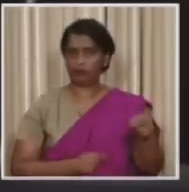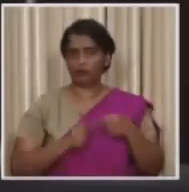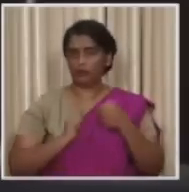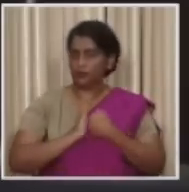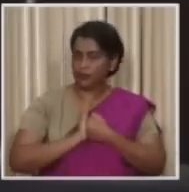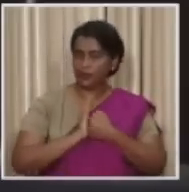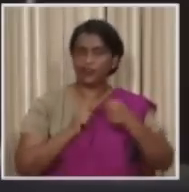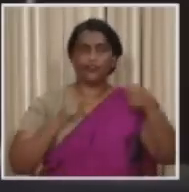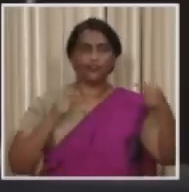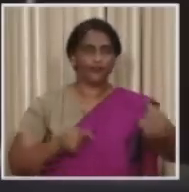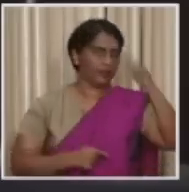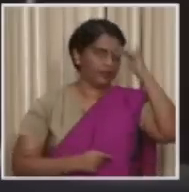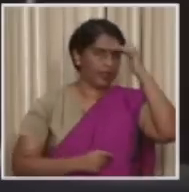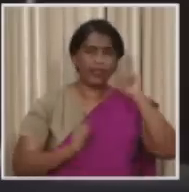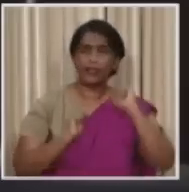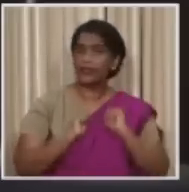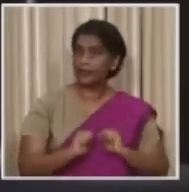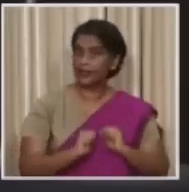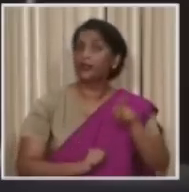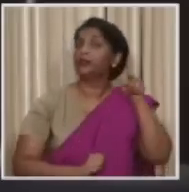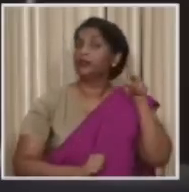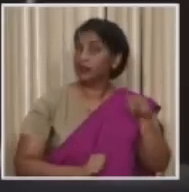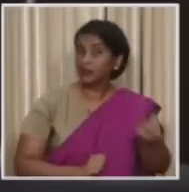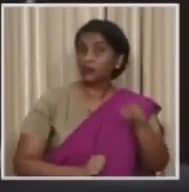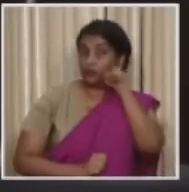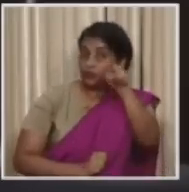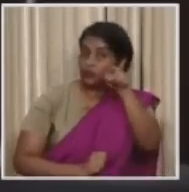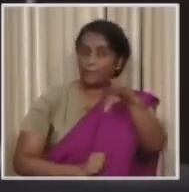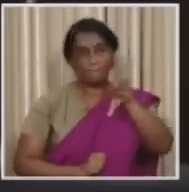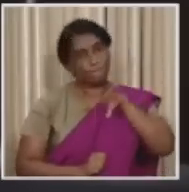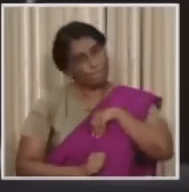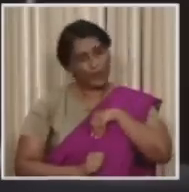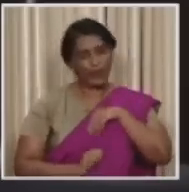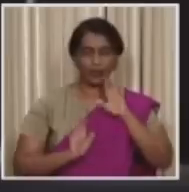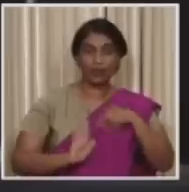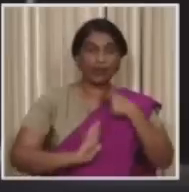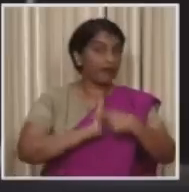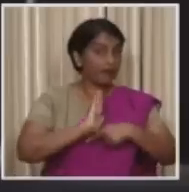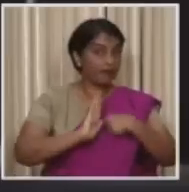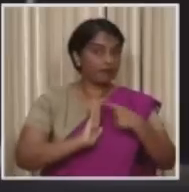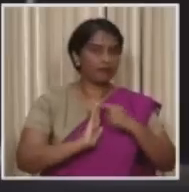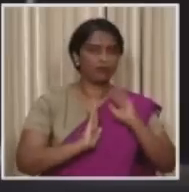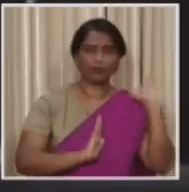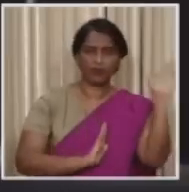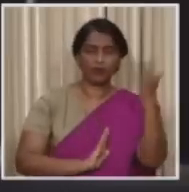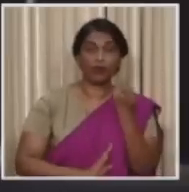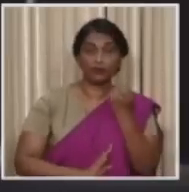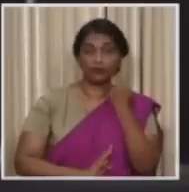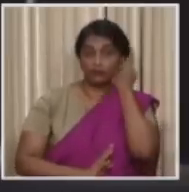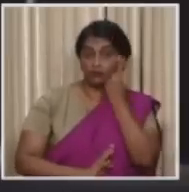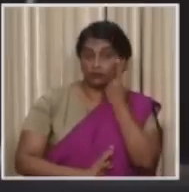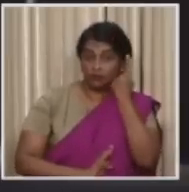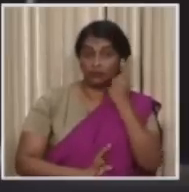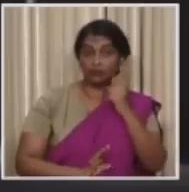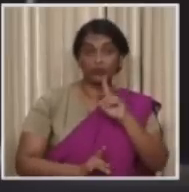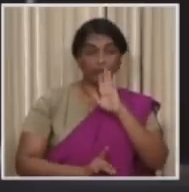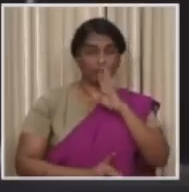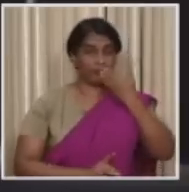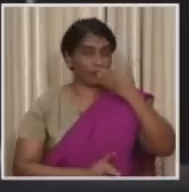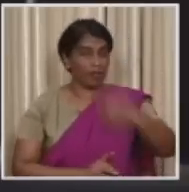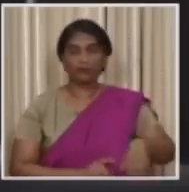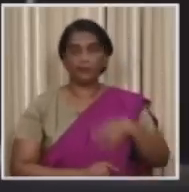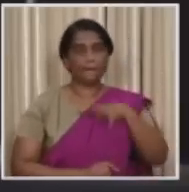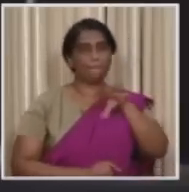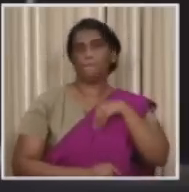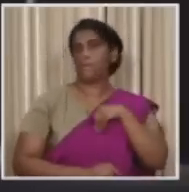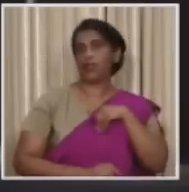නායකතුමනි. මොකද ඒක ඔබතුමා පිළිගත්තට මේ රටේ කිසිම ආර්ථික විද්‍යාත්මක විද්වතෙක් පිළිගන්නේ